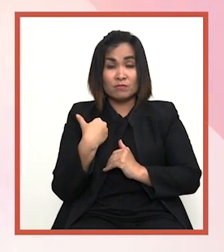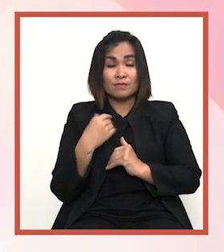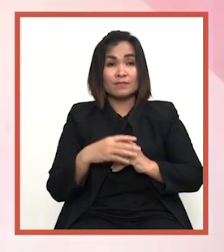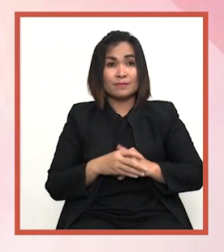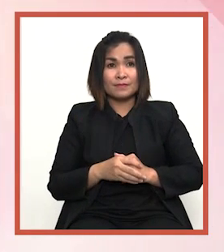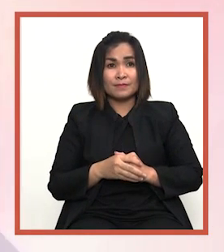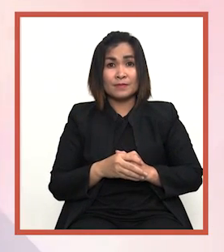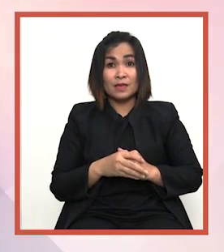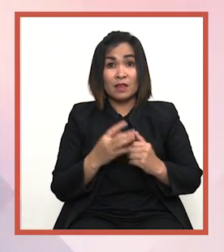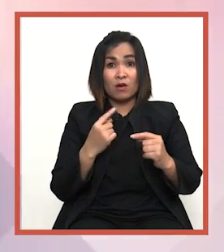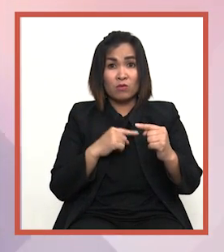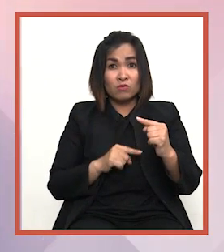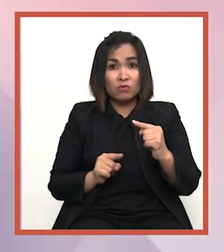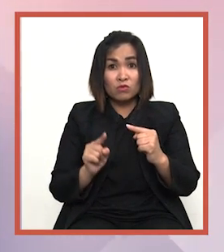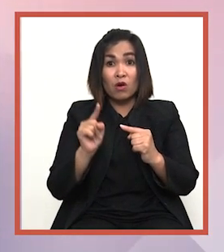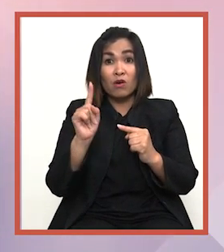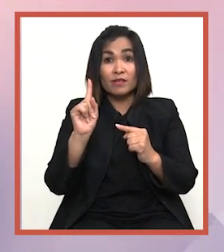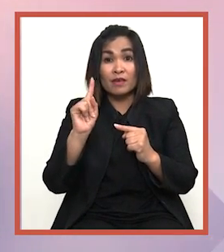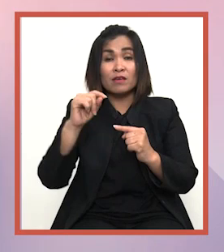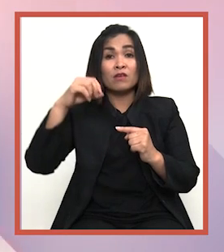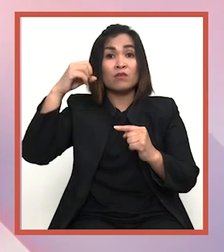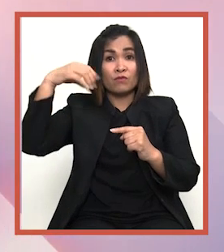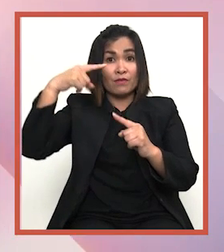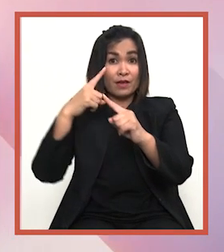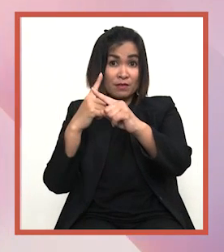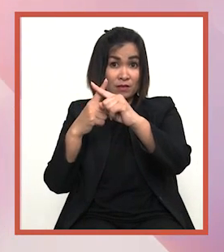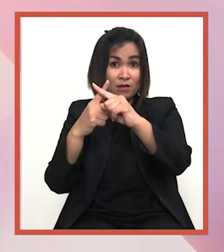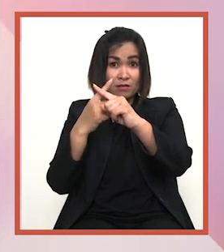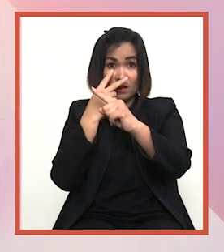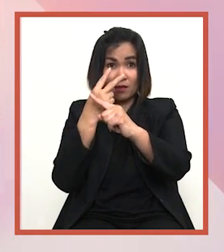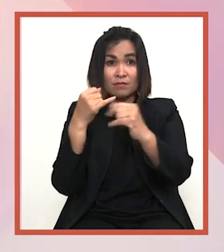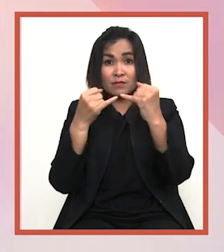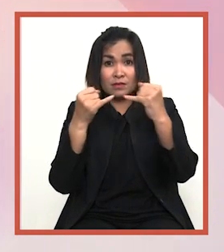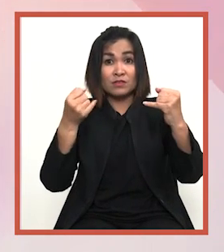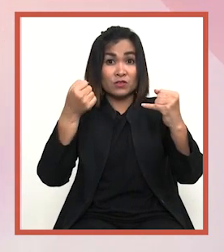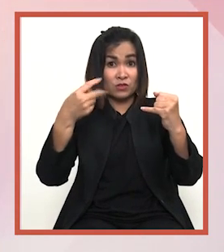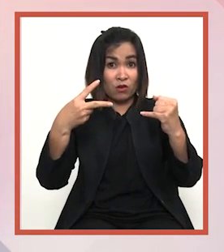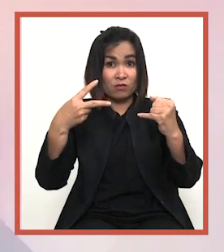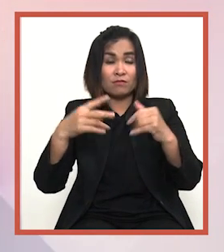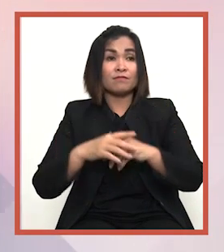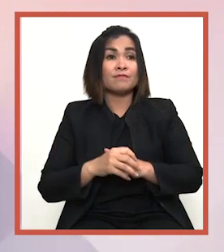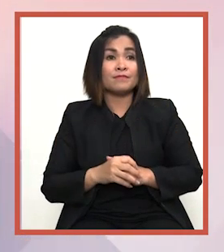แล้วก็สายไฟที่ต่อไปยังโหลดของเรานะครับก็คือหลอดไฟนะครับก็จะมีอีก2เส้นนะครับ